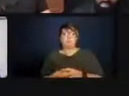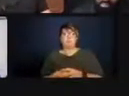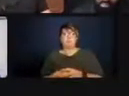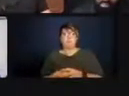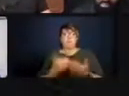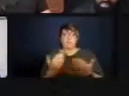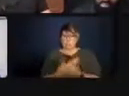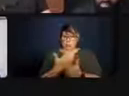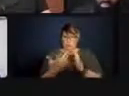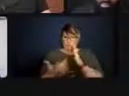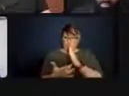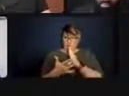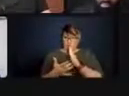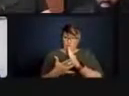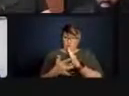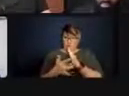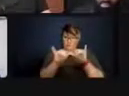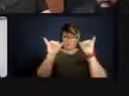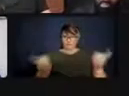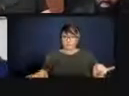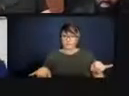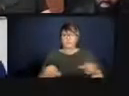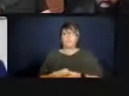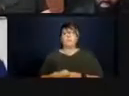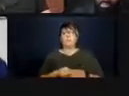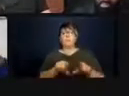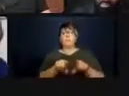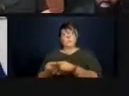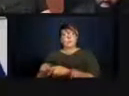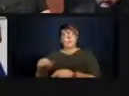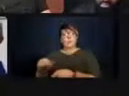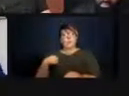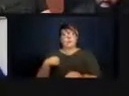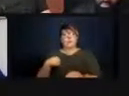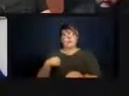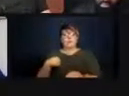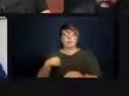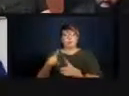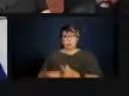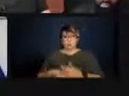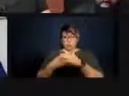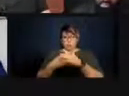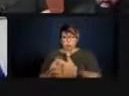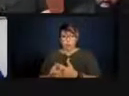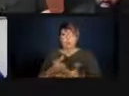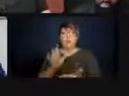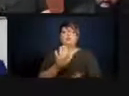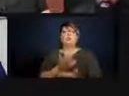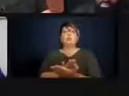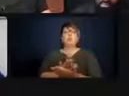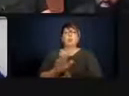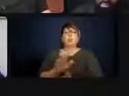mara moja. Tunatumia mfumo mpya wa kiteknolojia.